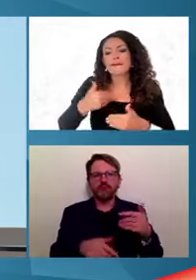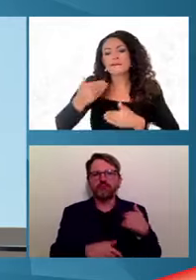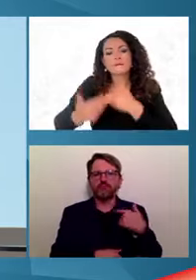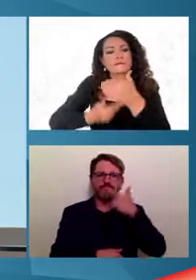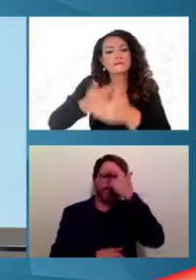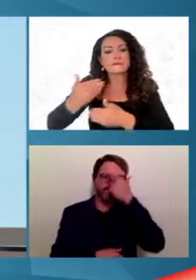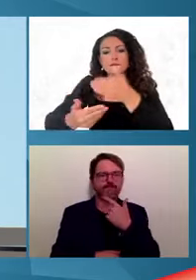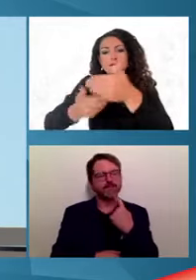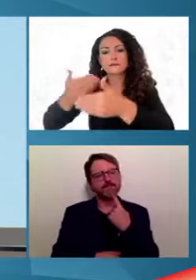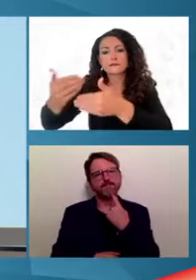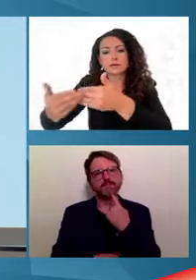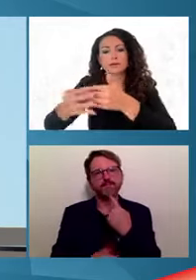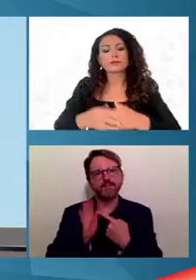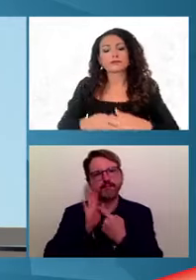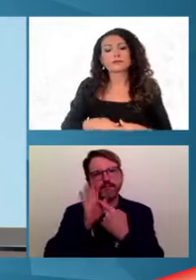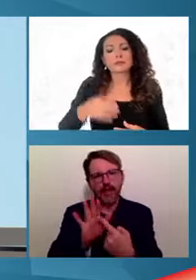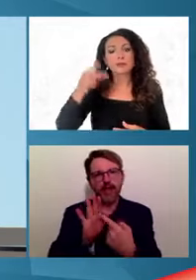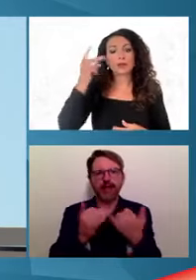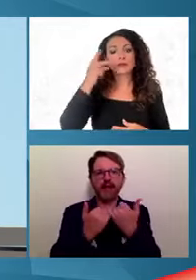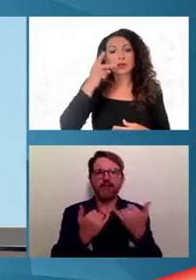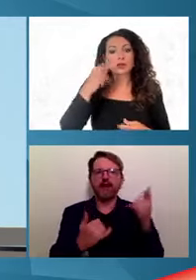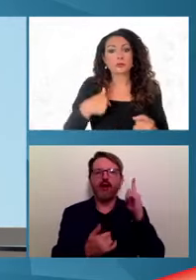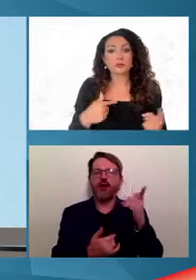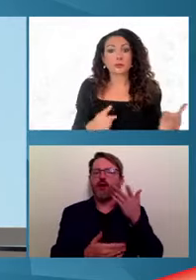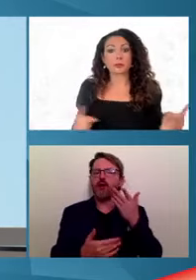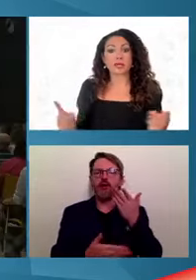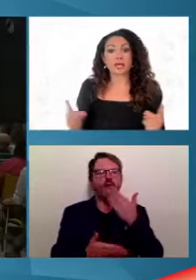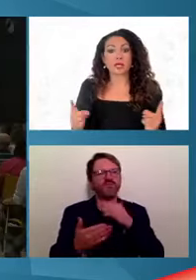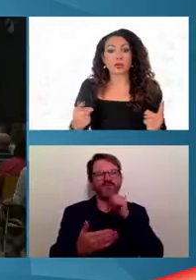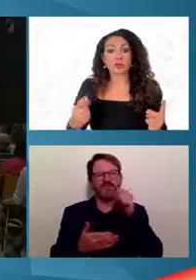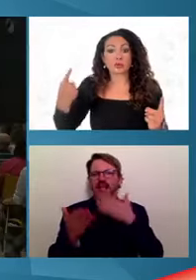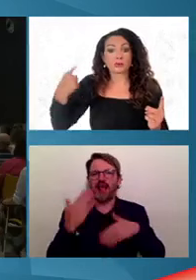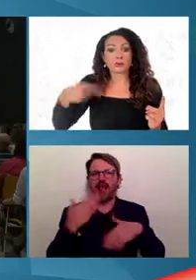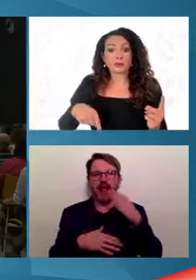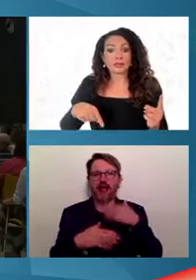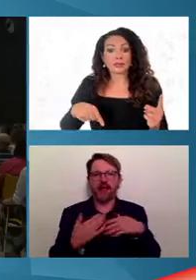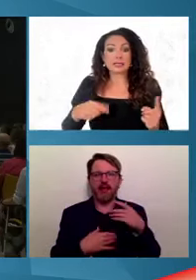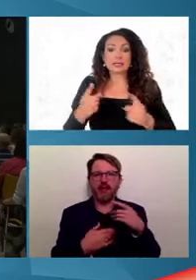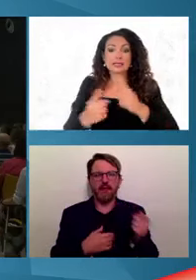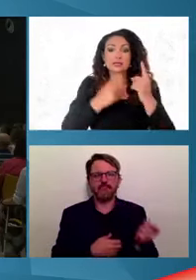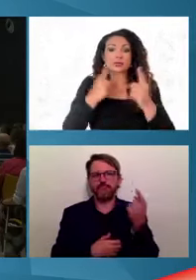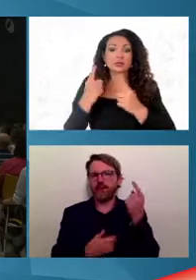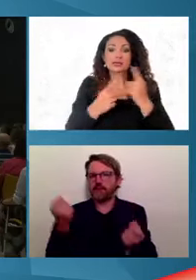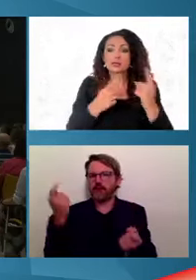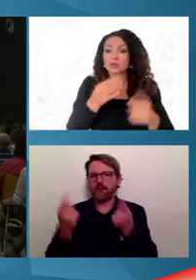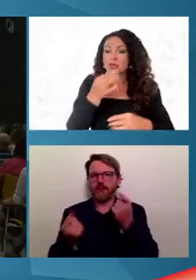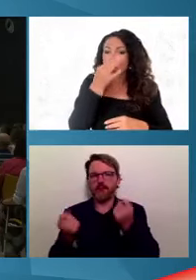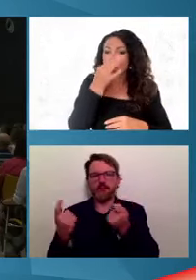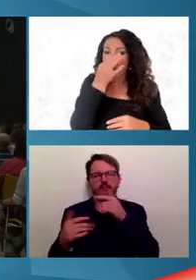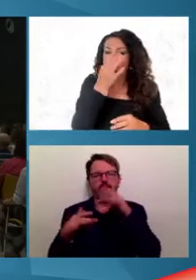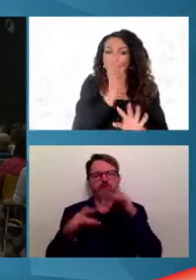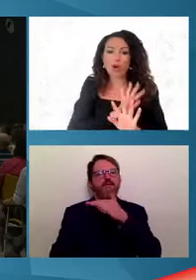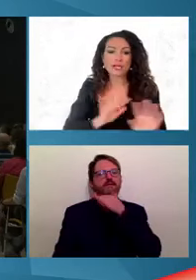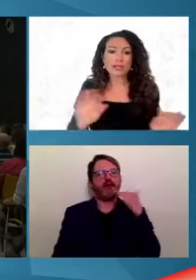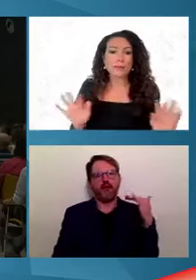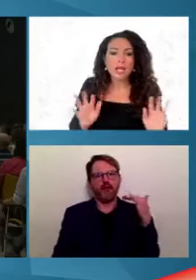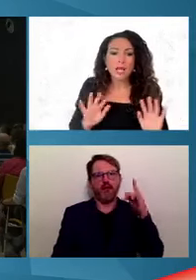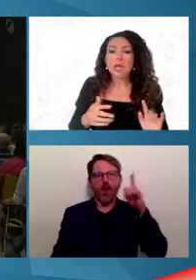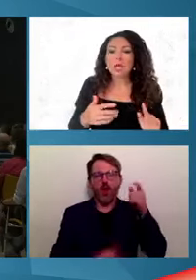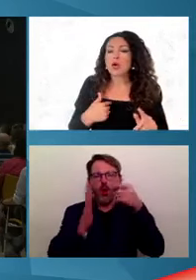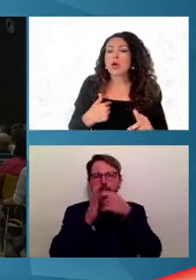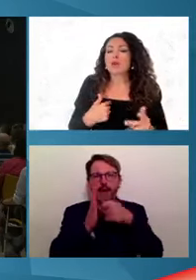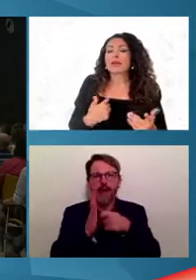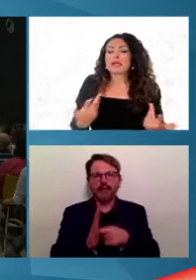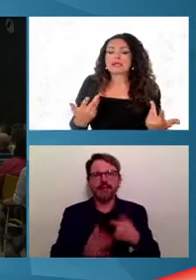unangenehmen Ereignissen, die es gegeben hat, und derer gab es zuhauf. Auch für Maßnahmen das Gesicht